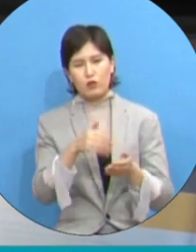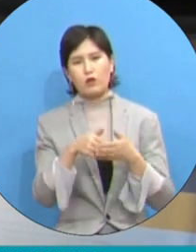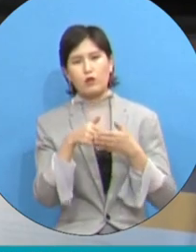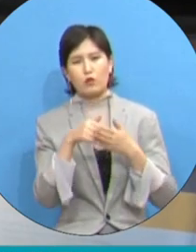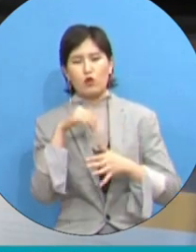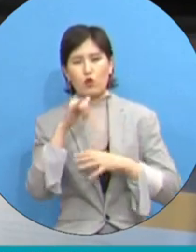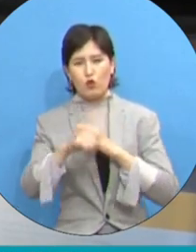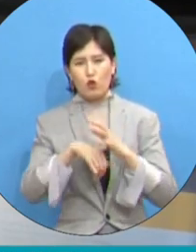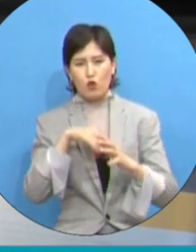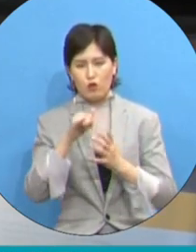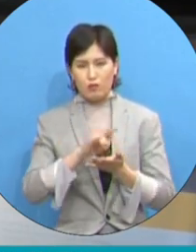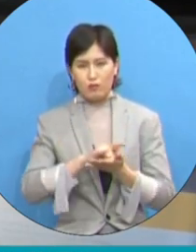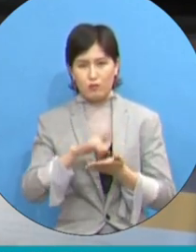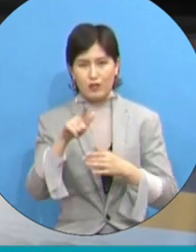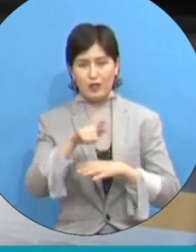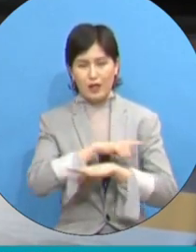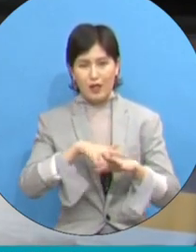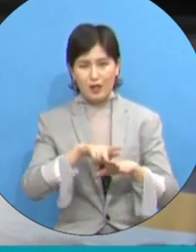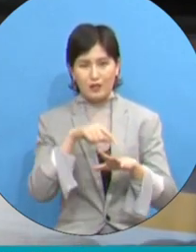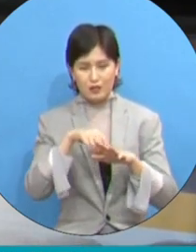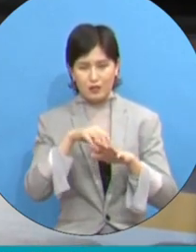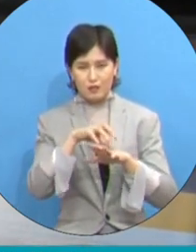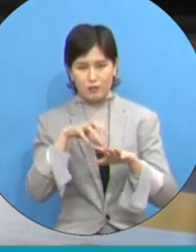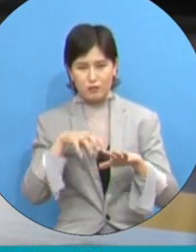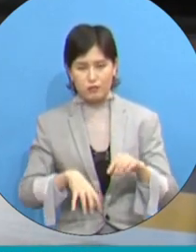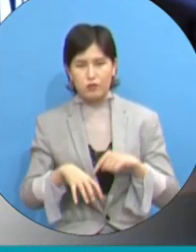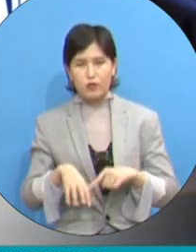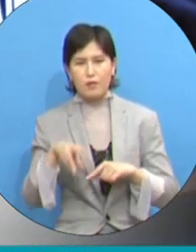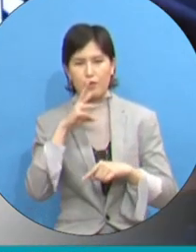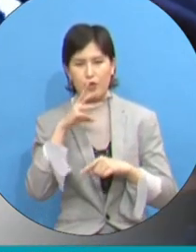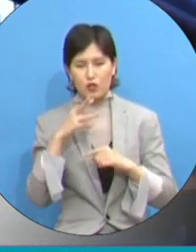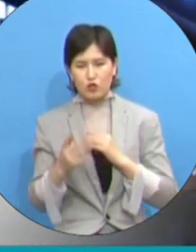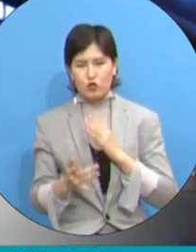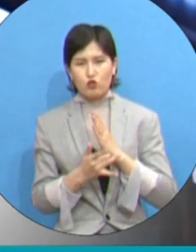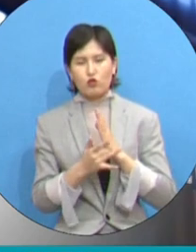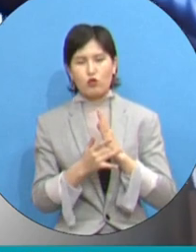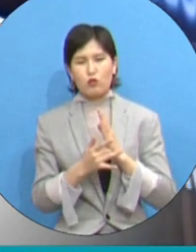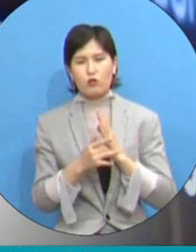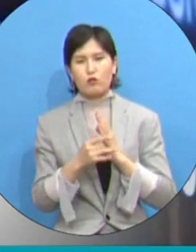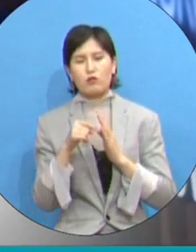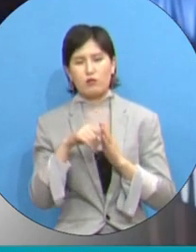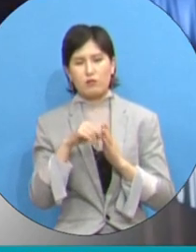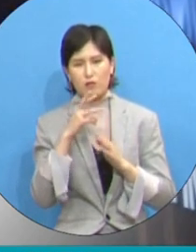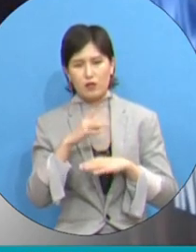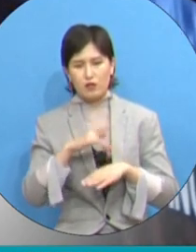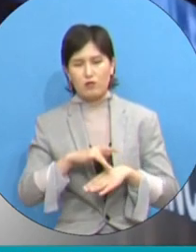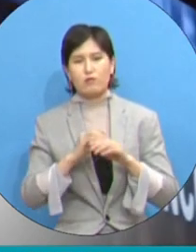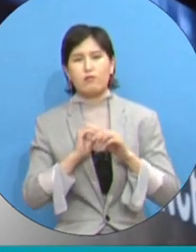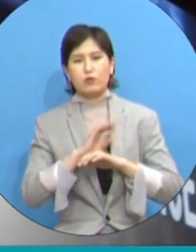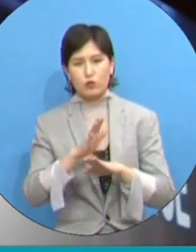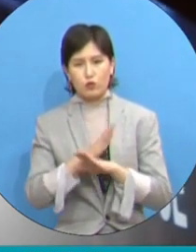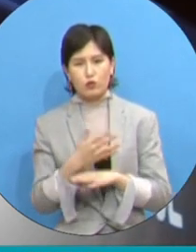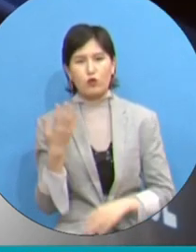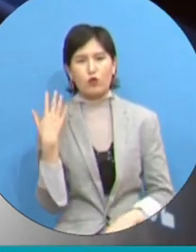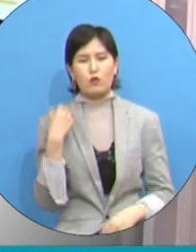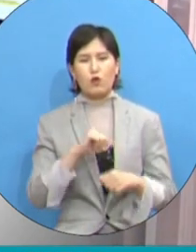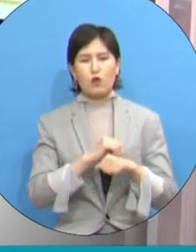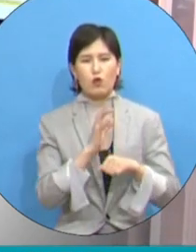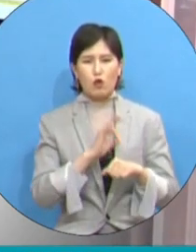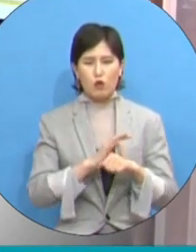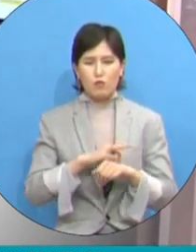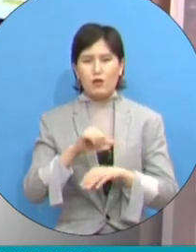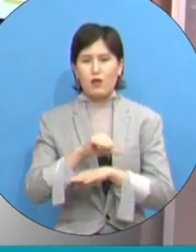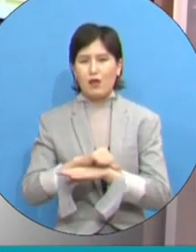олон улсын нэг сонгоцны буудал дээр энэ мэдээллийн төвийг байгуулсан байгаа. Өнгөрсөн хугацаанд сардхлын хөл хорой хил